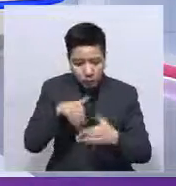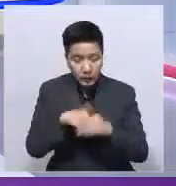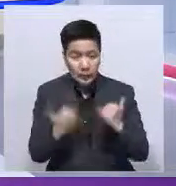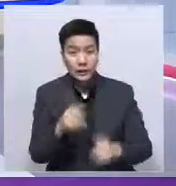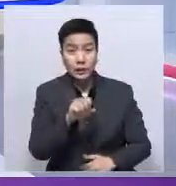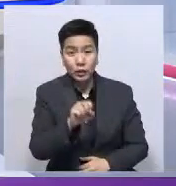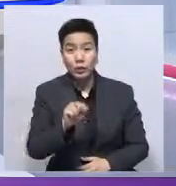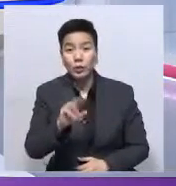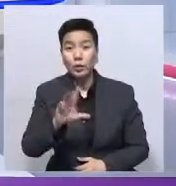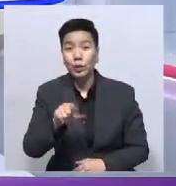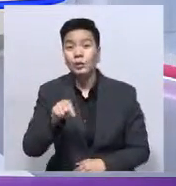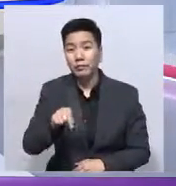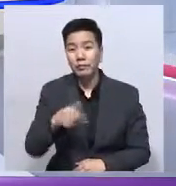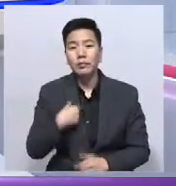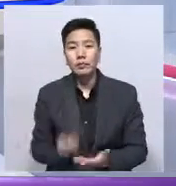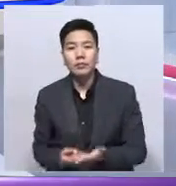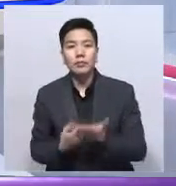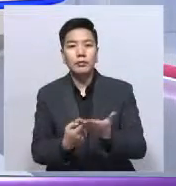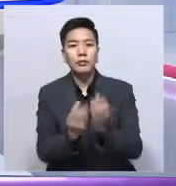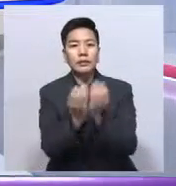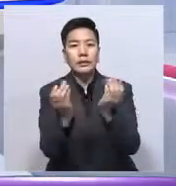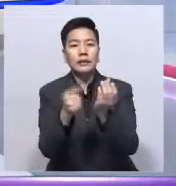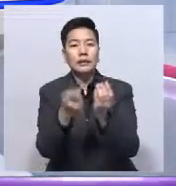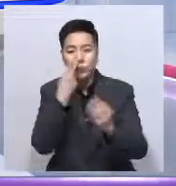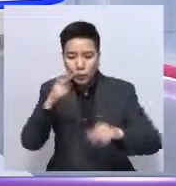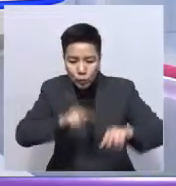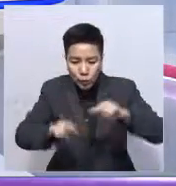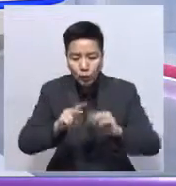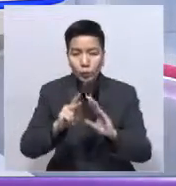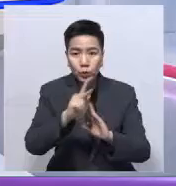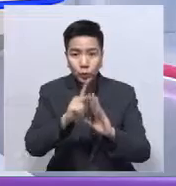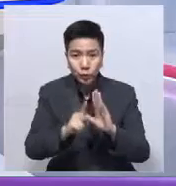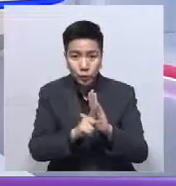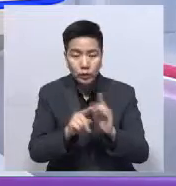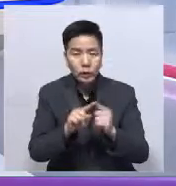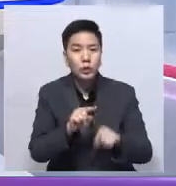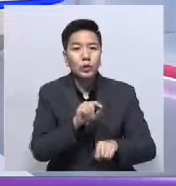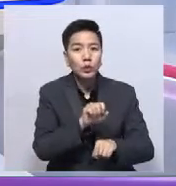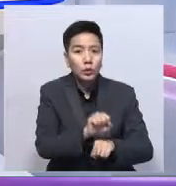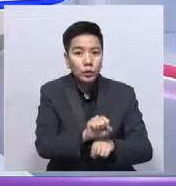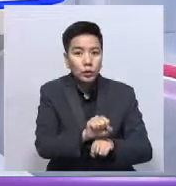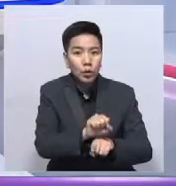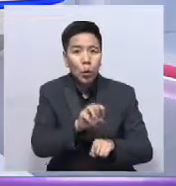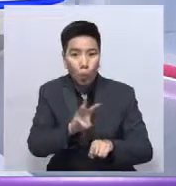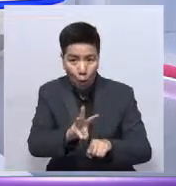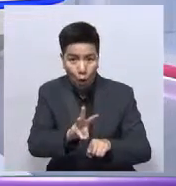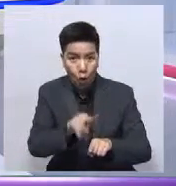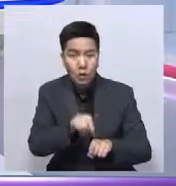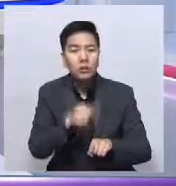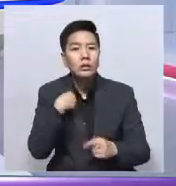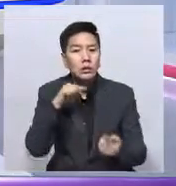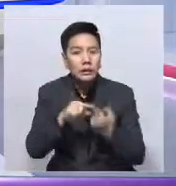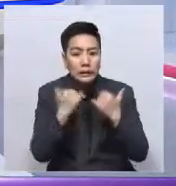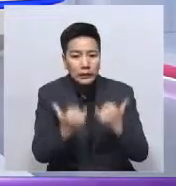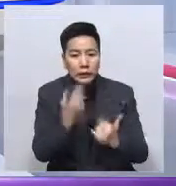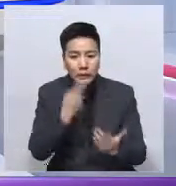ทางสภานิติบัญญัติแห่งชาติค่ะได้ส่งสารรัฐธรรมนูญตีความร่างกฎหมายว่าด้วยการได้มาซึ่งสมาชิกวุฒิสภาหรือว่าสว.